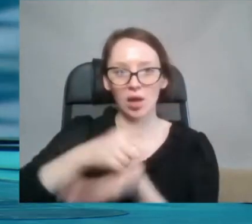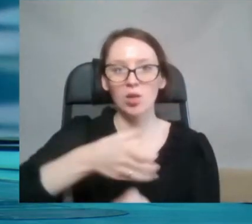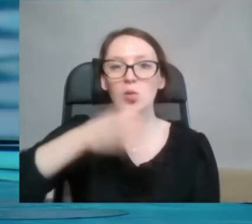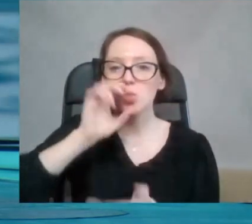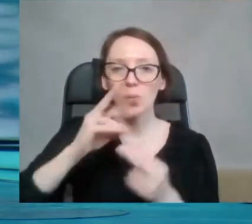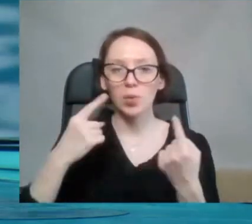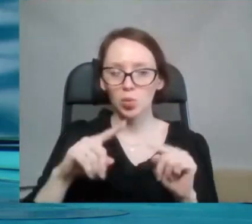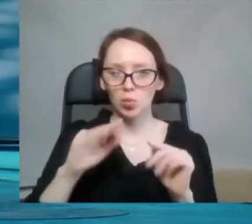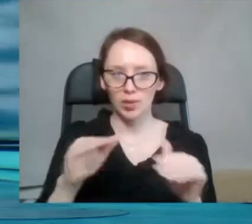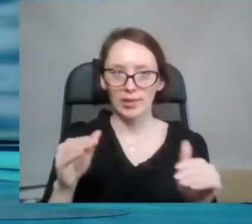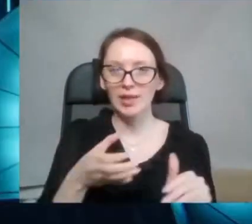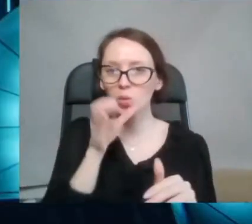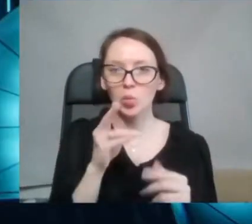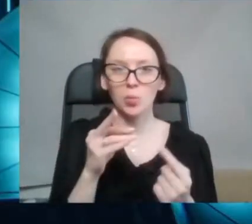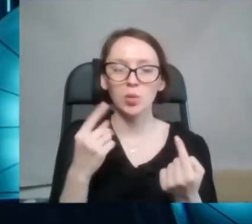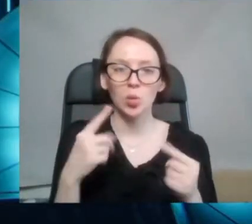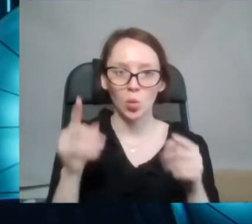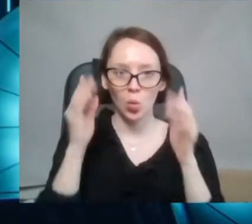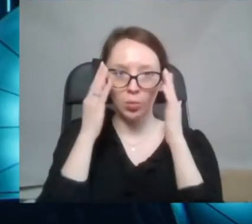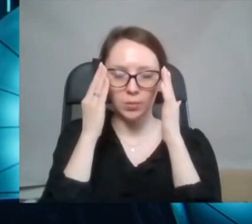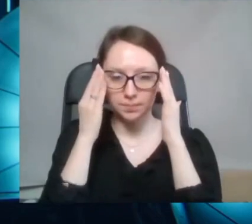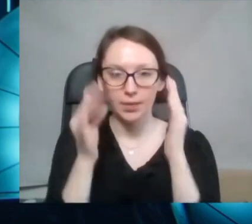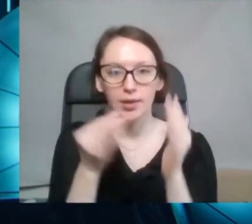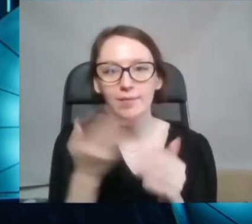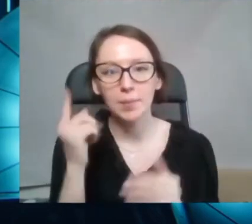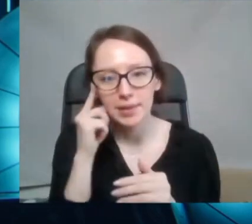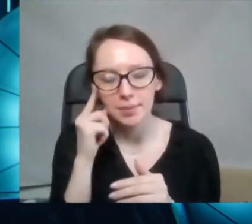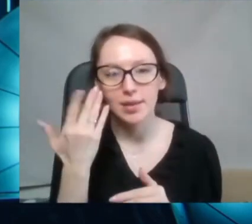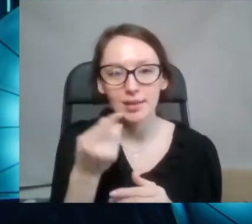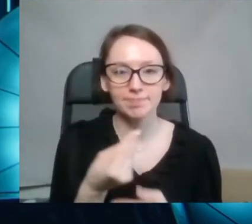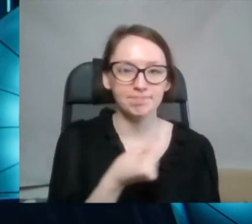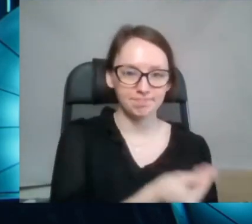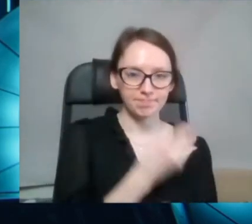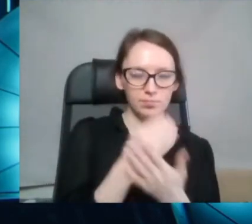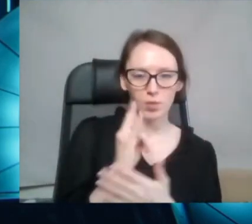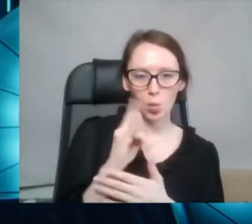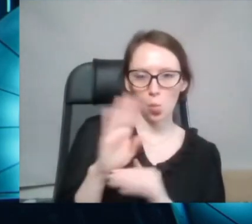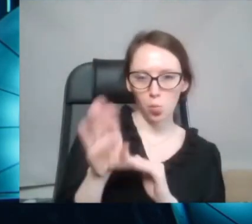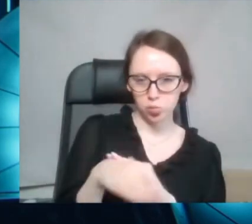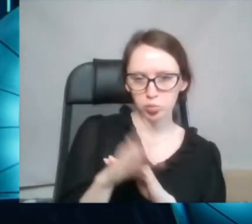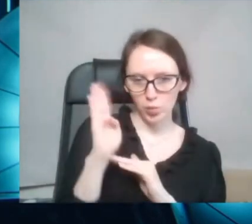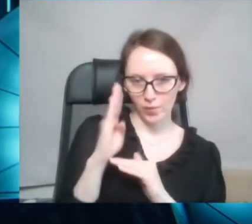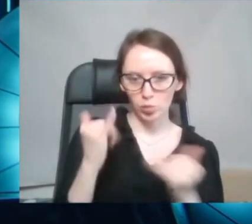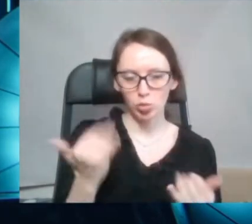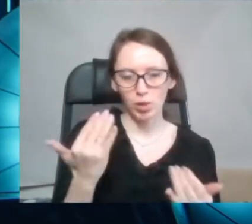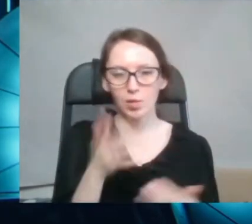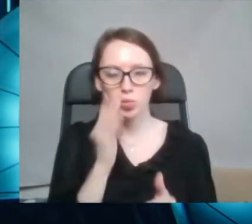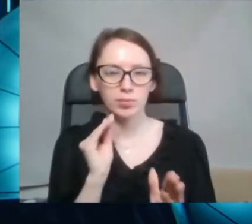пьют по-другому. И вы понимаете, когда вы даете своему ребенку пустую сейчас воду, или вы будете